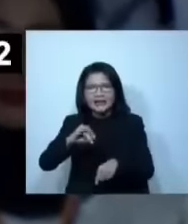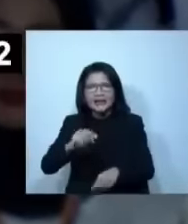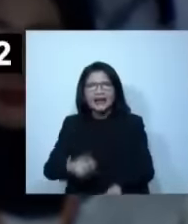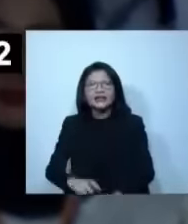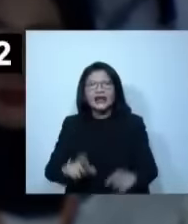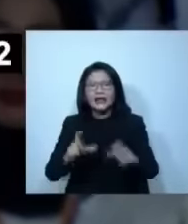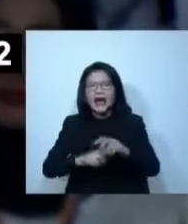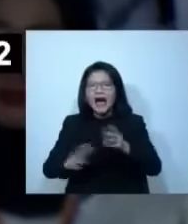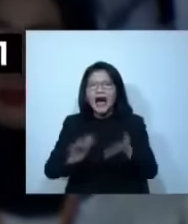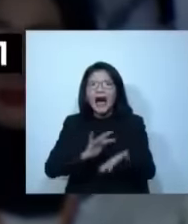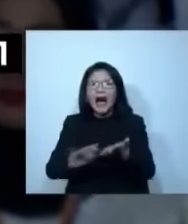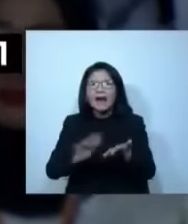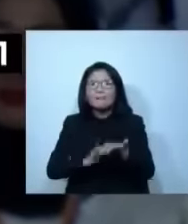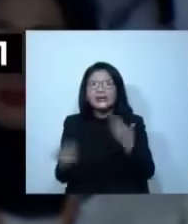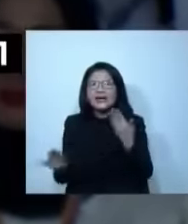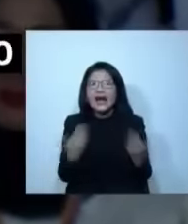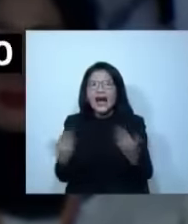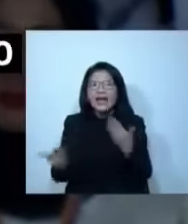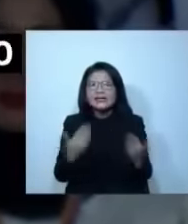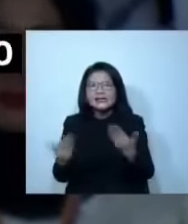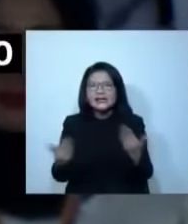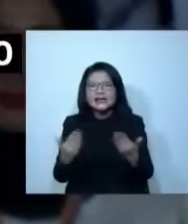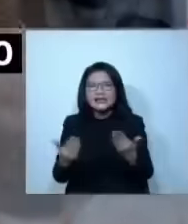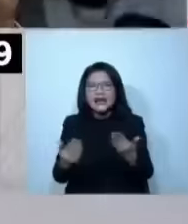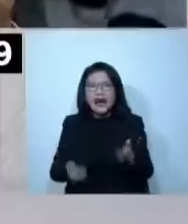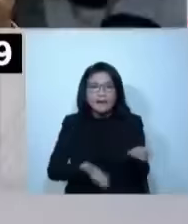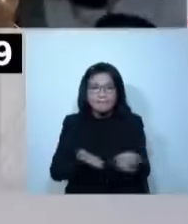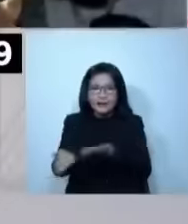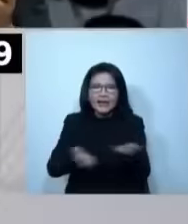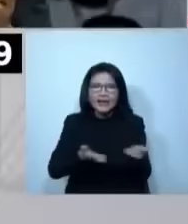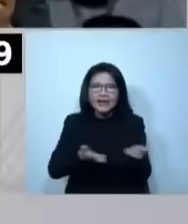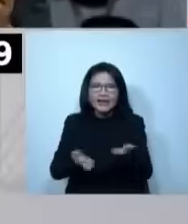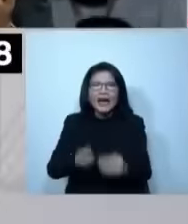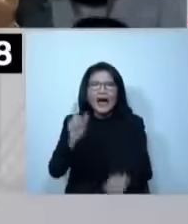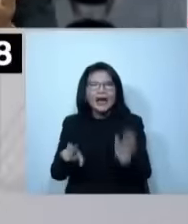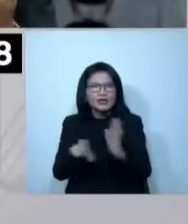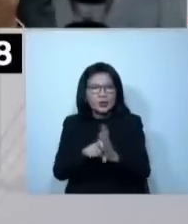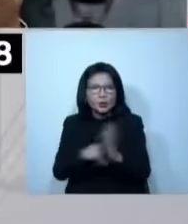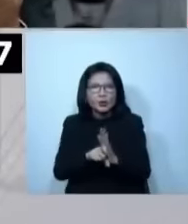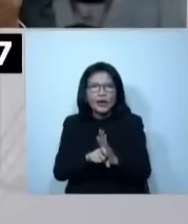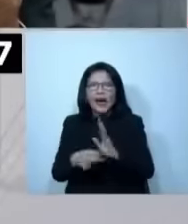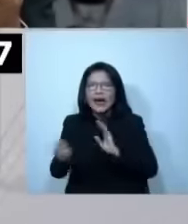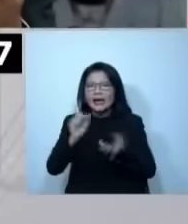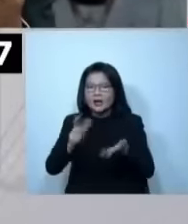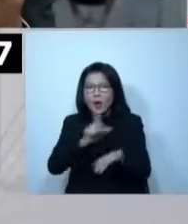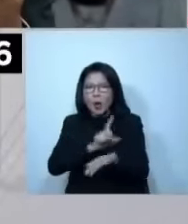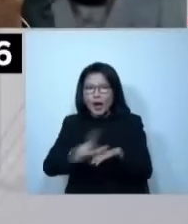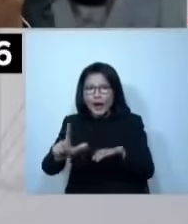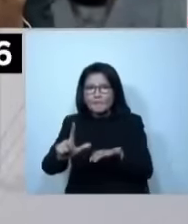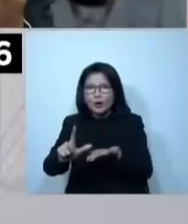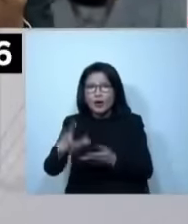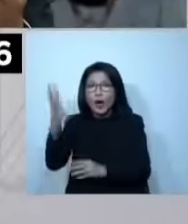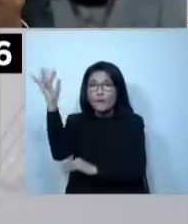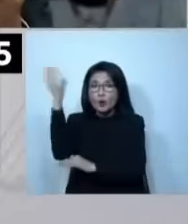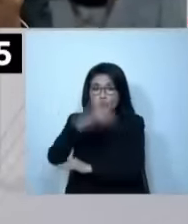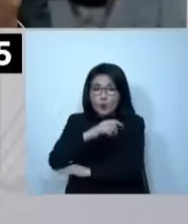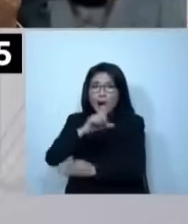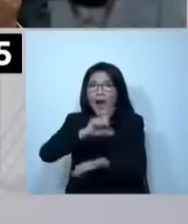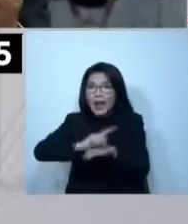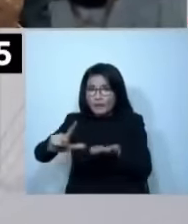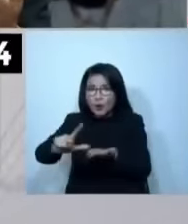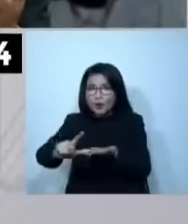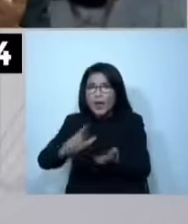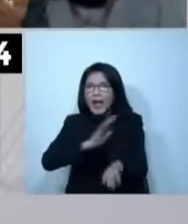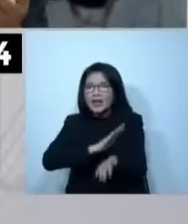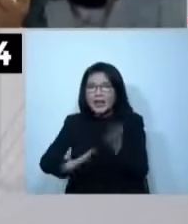super apps yang membuat setiap pelayanan ada ukurannya. Contoh, bila lapor pohon tumbang,